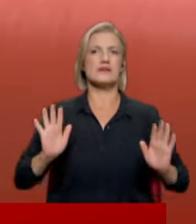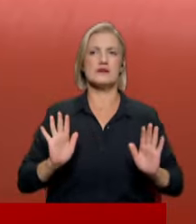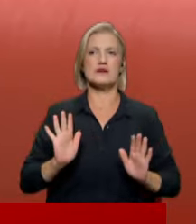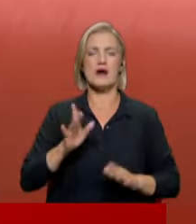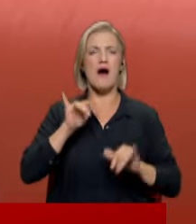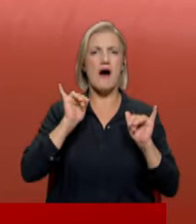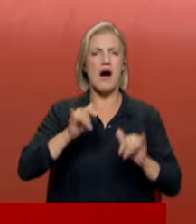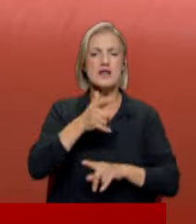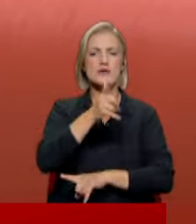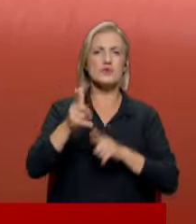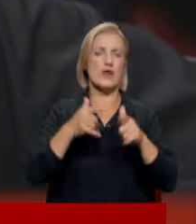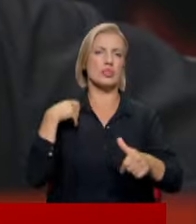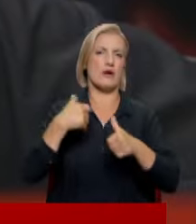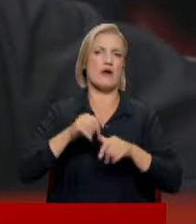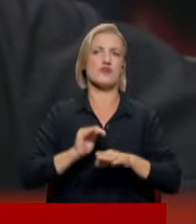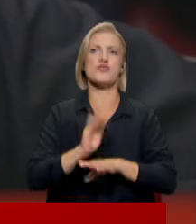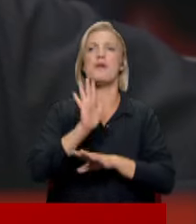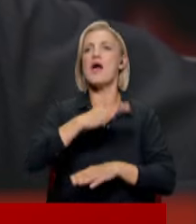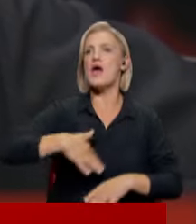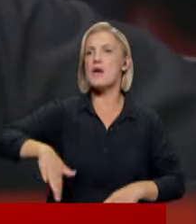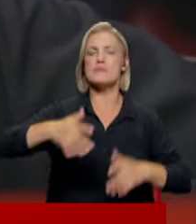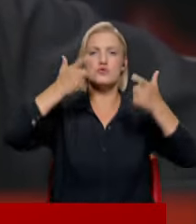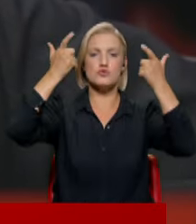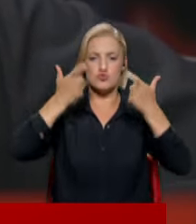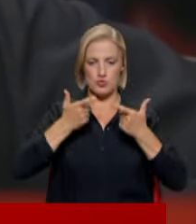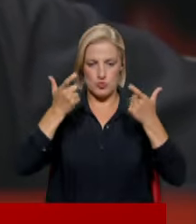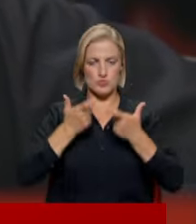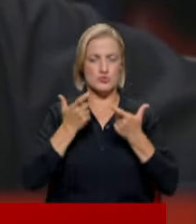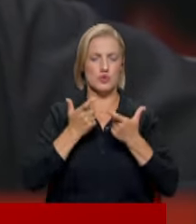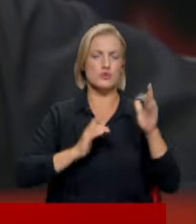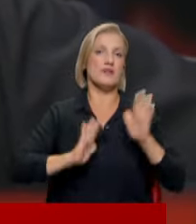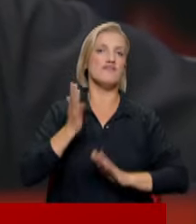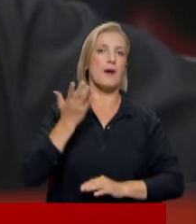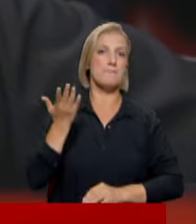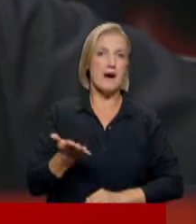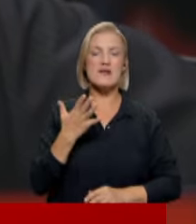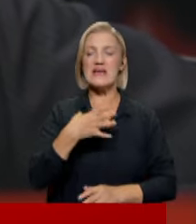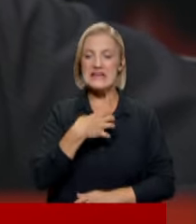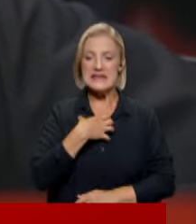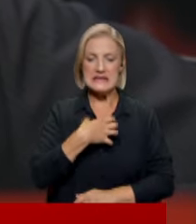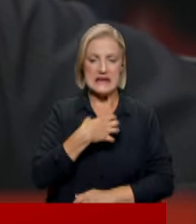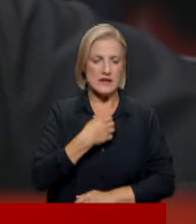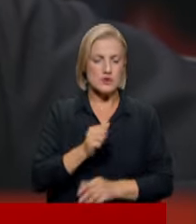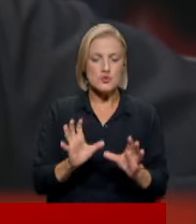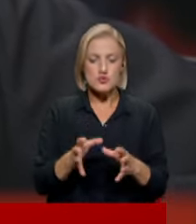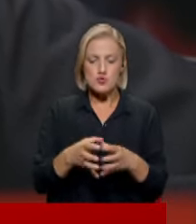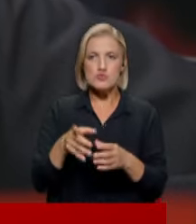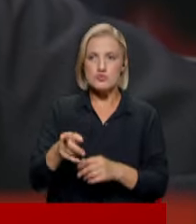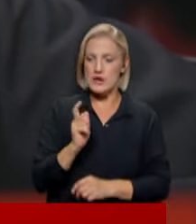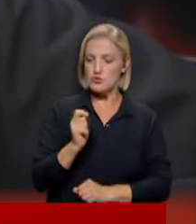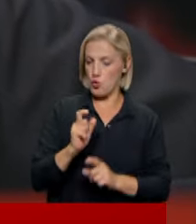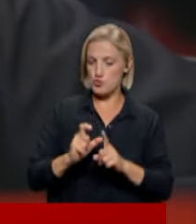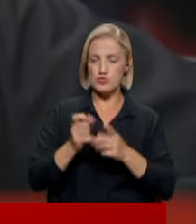Umarım aynı görüntüler tekrar yaşanmaz. Hepimiz sorumlu davranmak ve kendi grubumuzu da zor